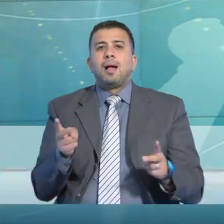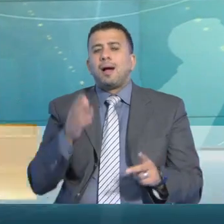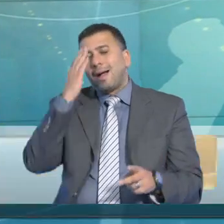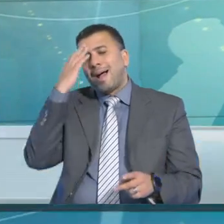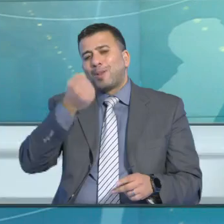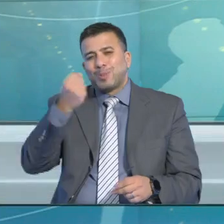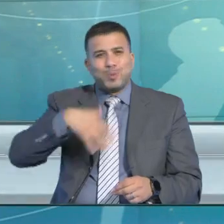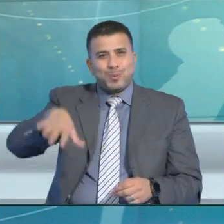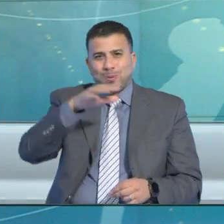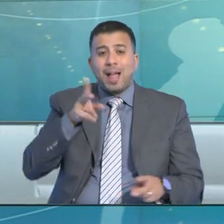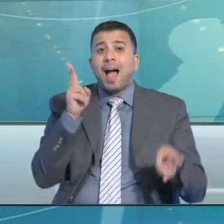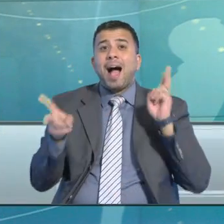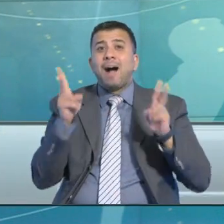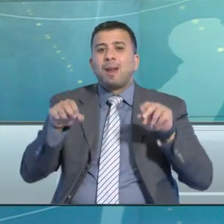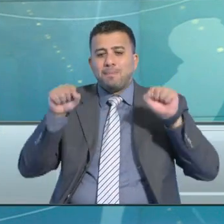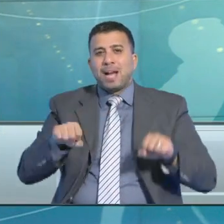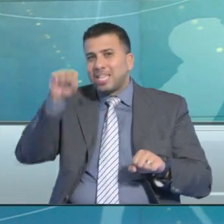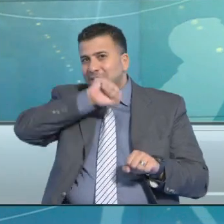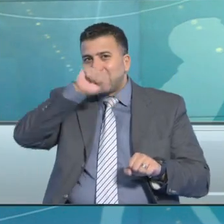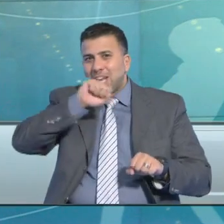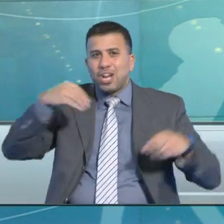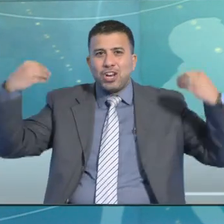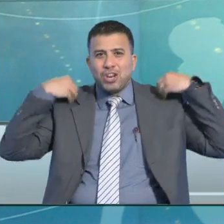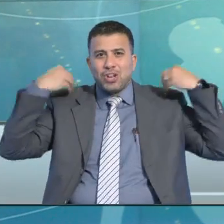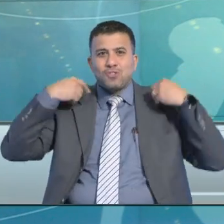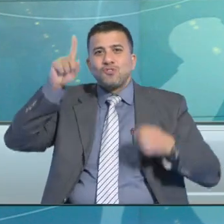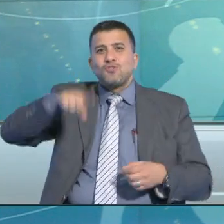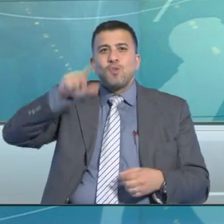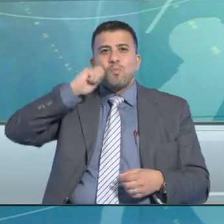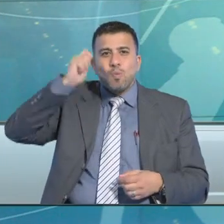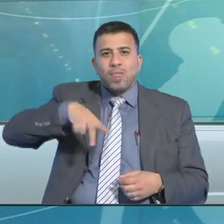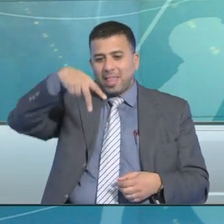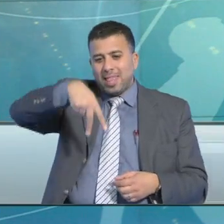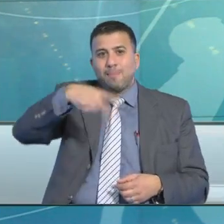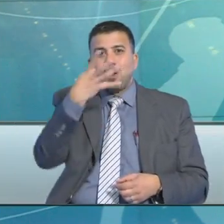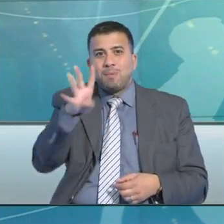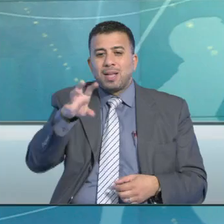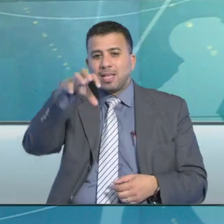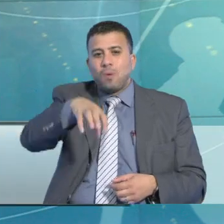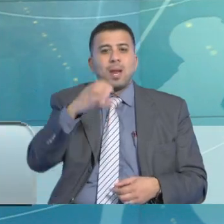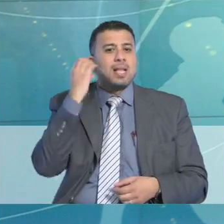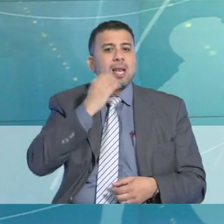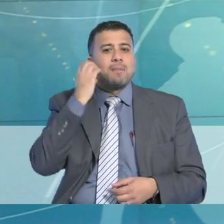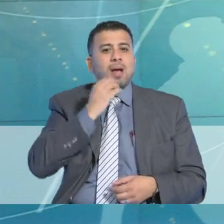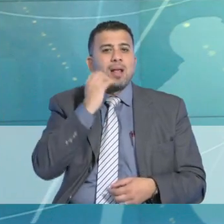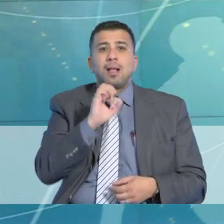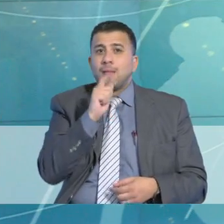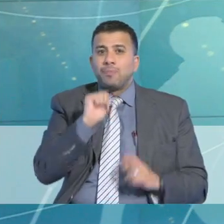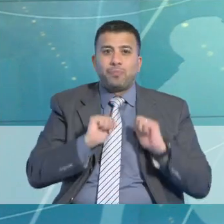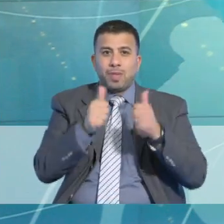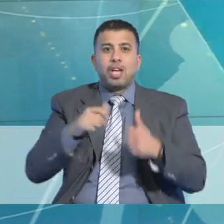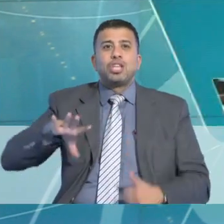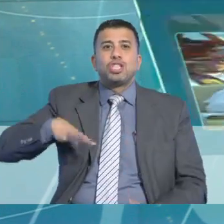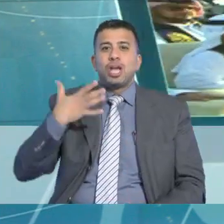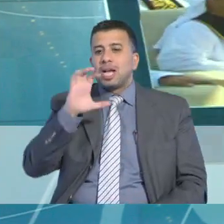أهلا بكم. احتفل مجلس الشارقة الرياضي في مقره باليوم الوطني 48 لدولة الإمارات، وذلك بحضور الشيخ